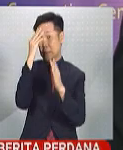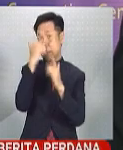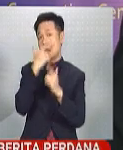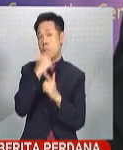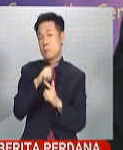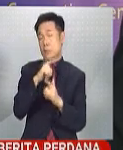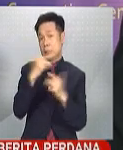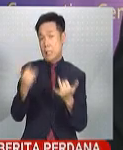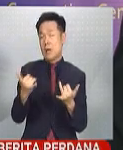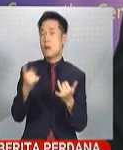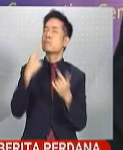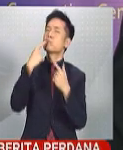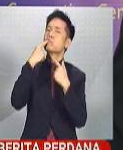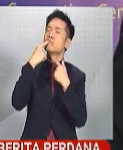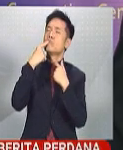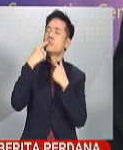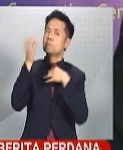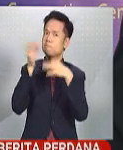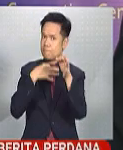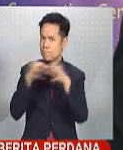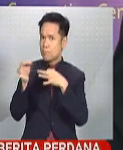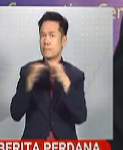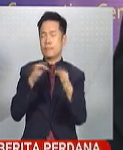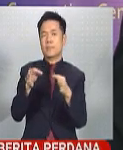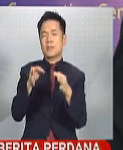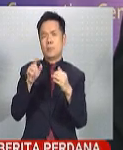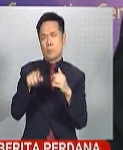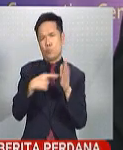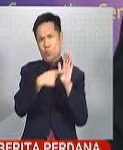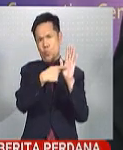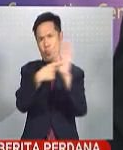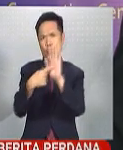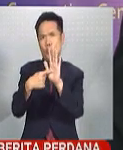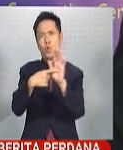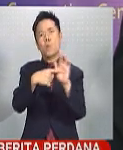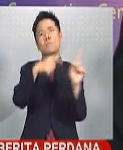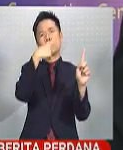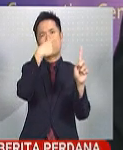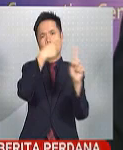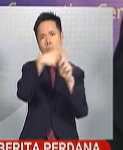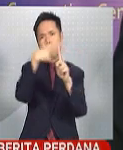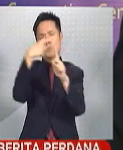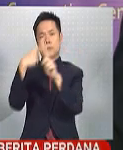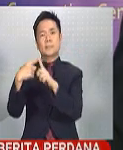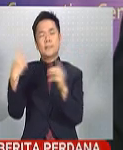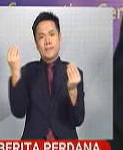protect, portray the positive information,